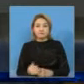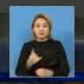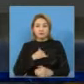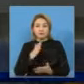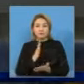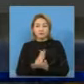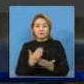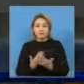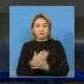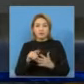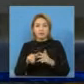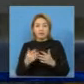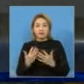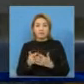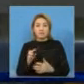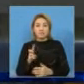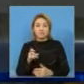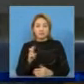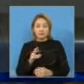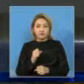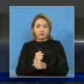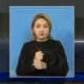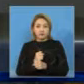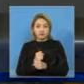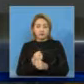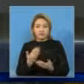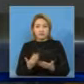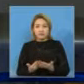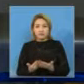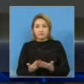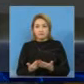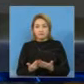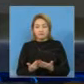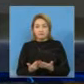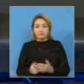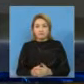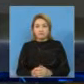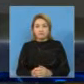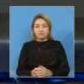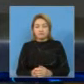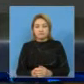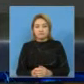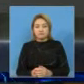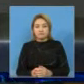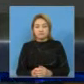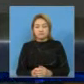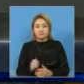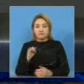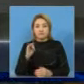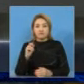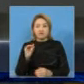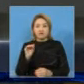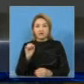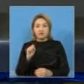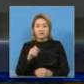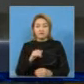из современного оборудования, это ПЦР-оборудование в режиме реального времени и ИФА-метод,